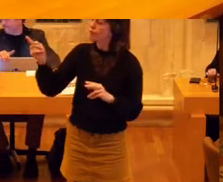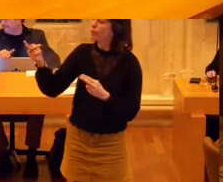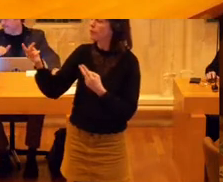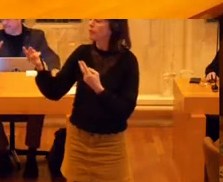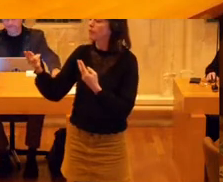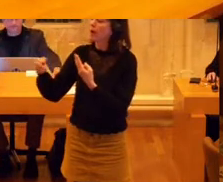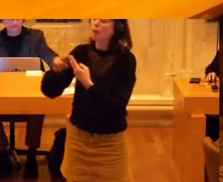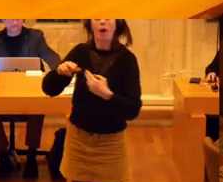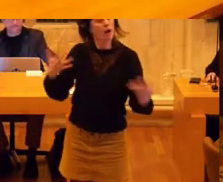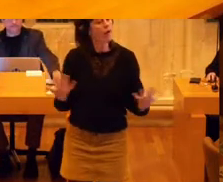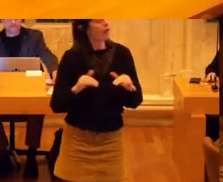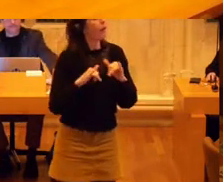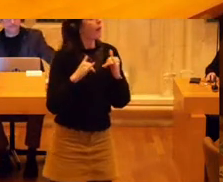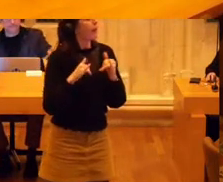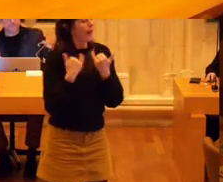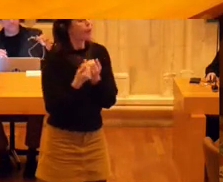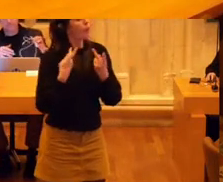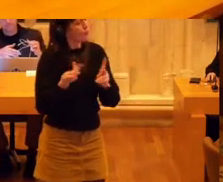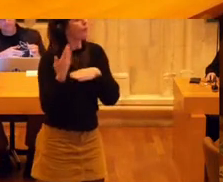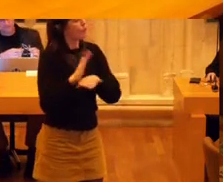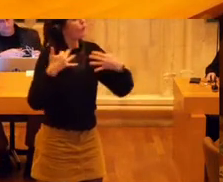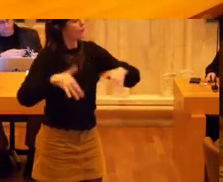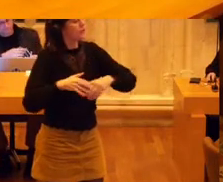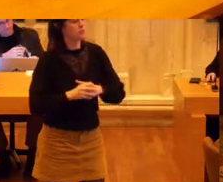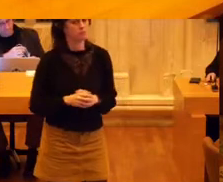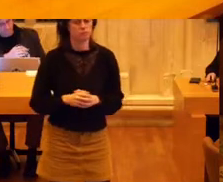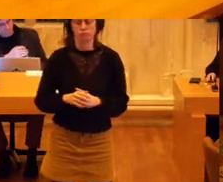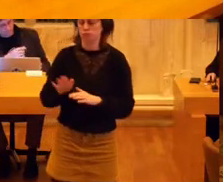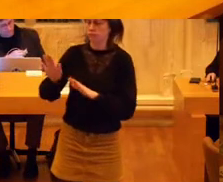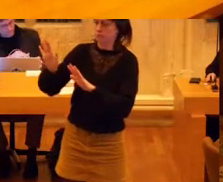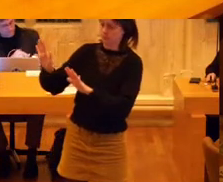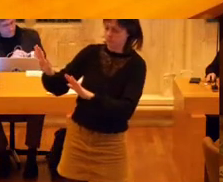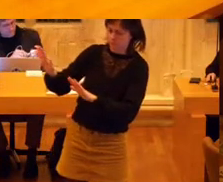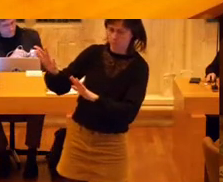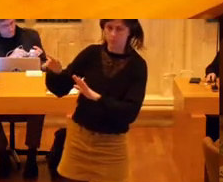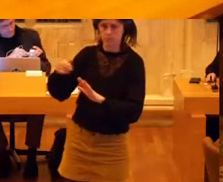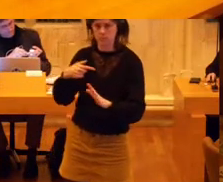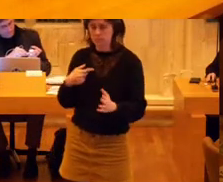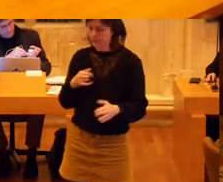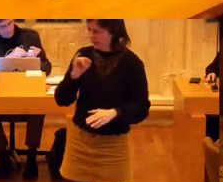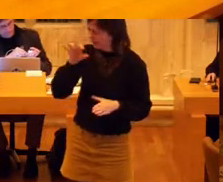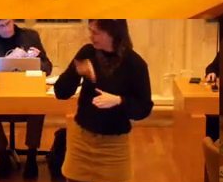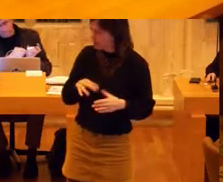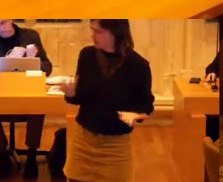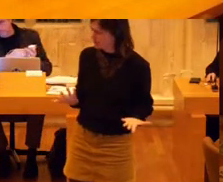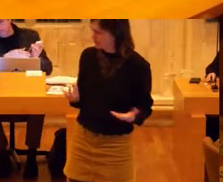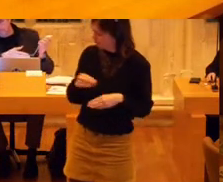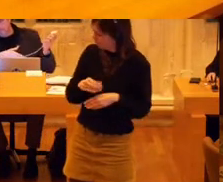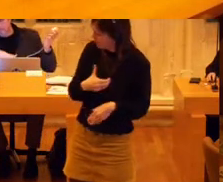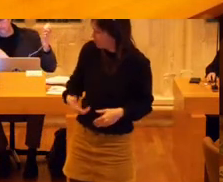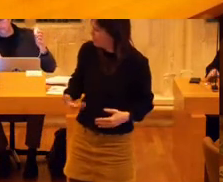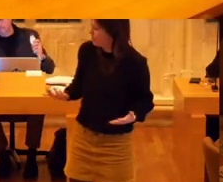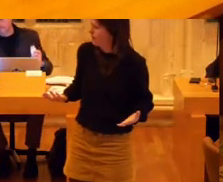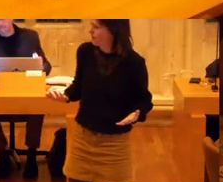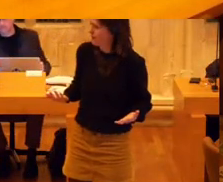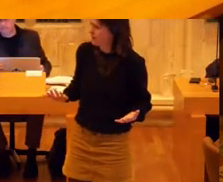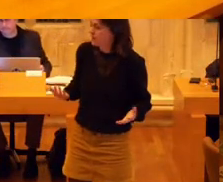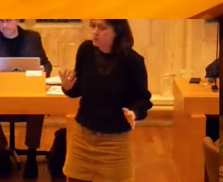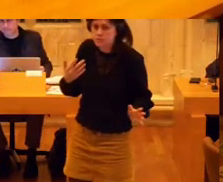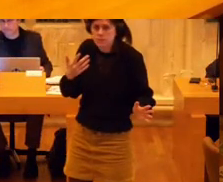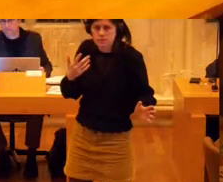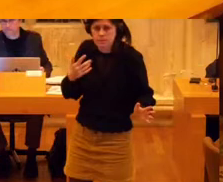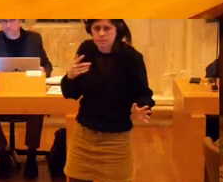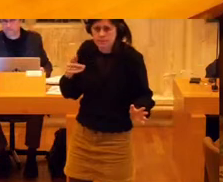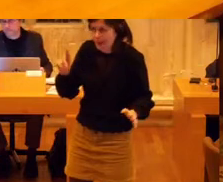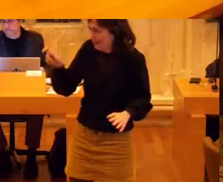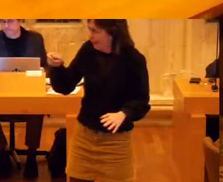présentations ont lieu en réunion publique. Je me permets juste de vous rappeler que l'instance délibérante, c'est le conseil municipal. Oui, et qu'il est tout à fait normal que